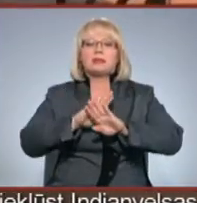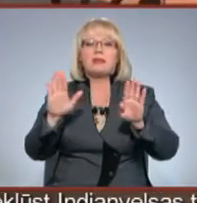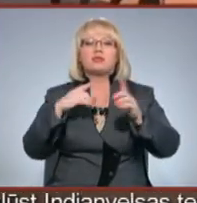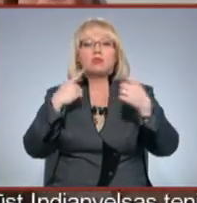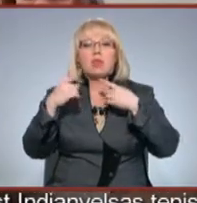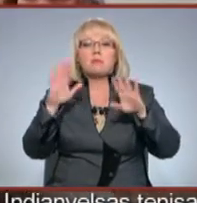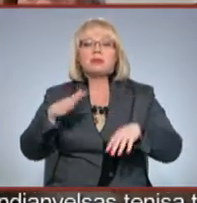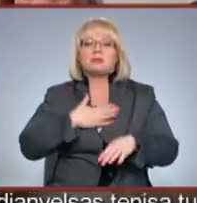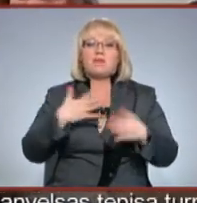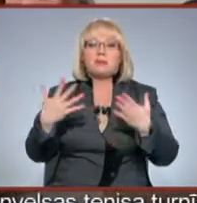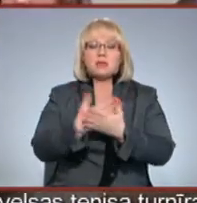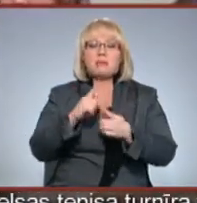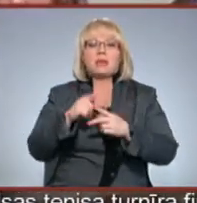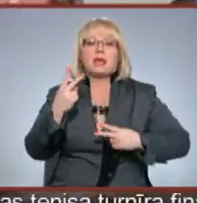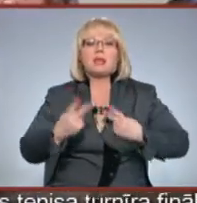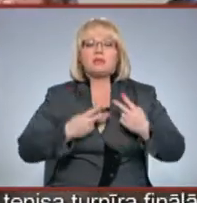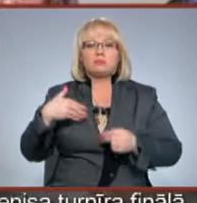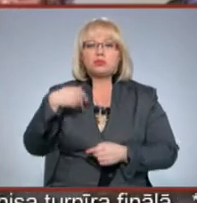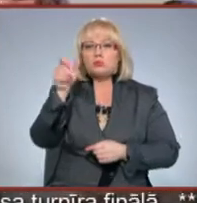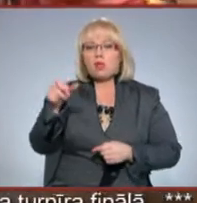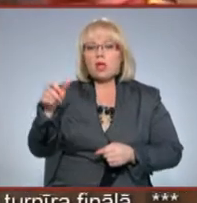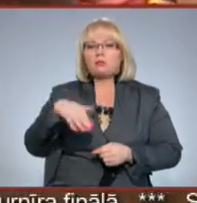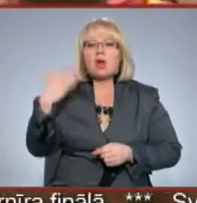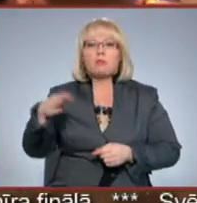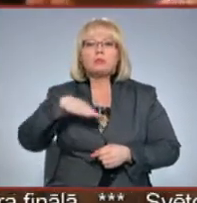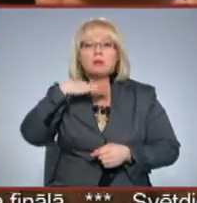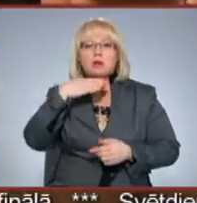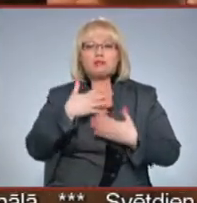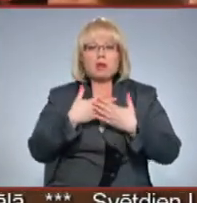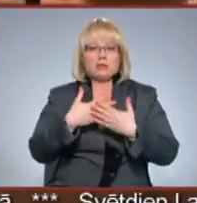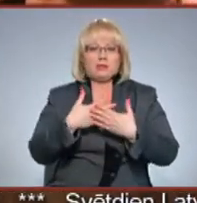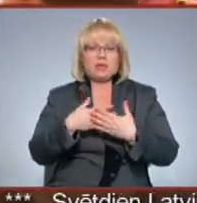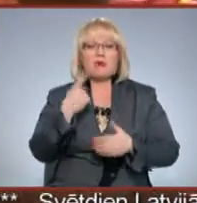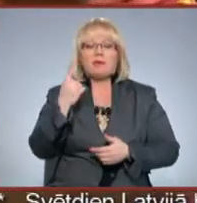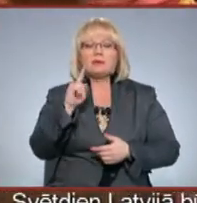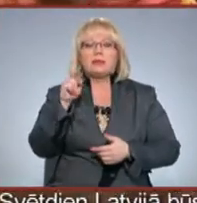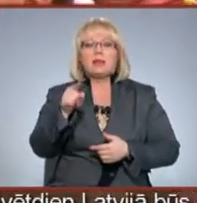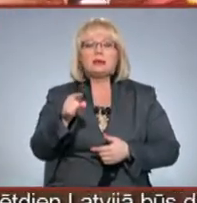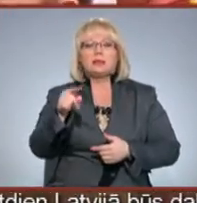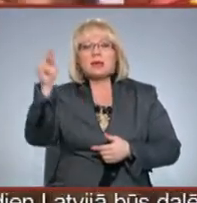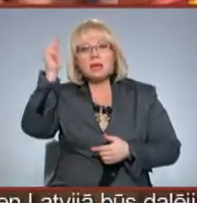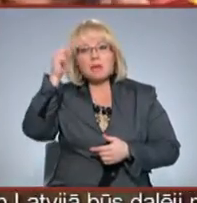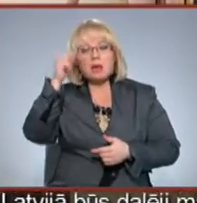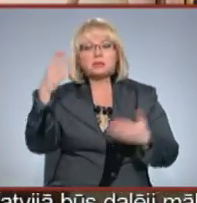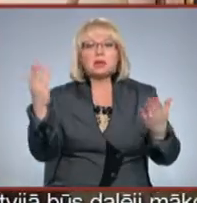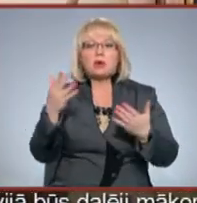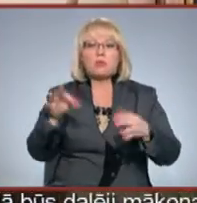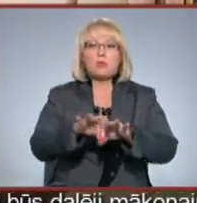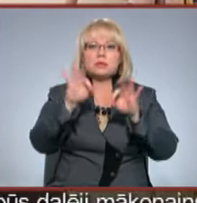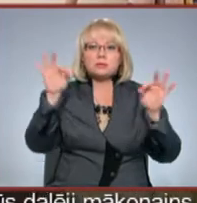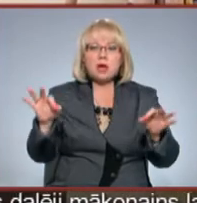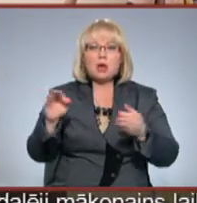saviem sasniegumiem, bet gan iedvesmot skolēnus ārpus klašu aktivitātēm. Viens ir tas, ka viņš iemācās kaut ko sākt,